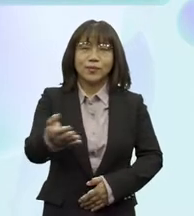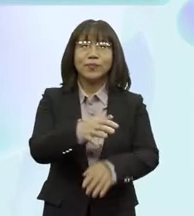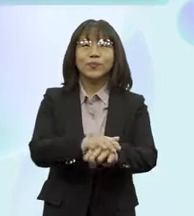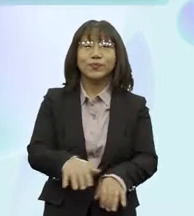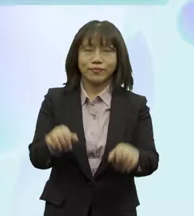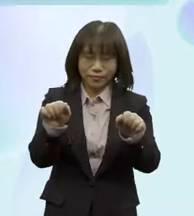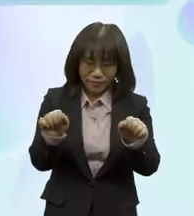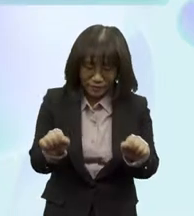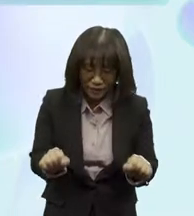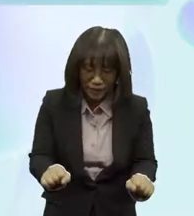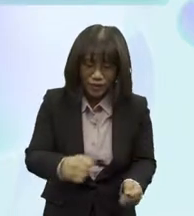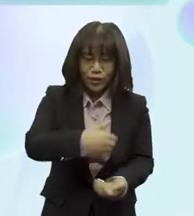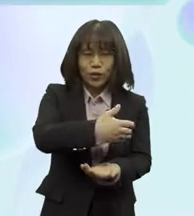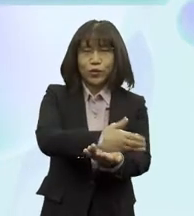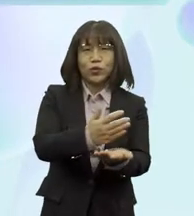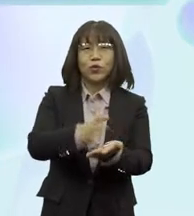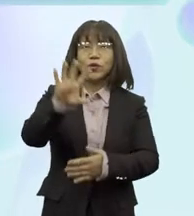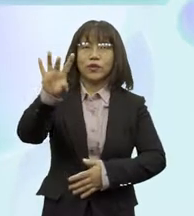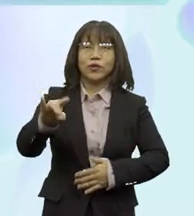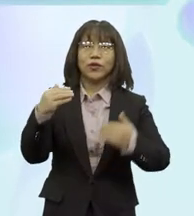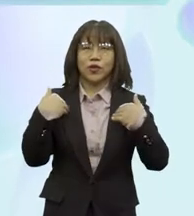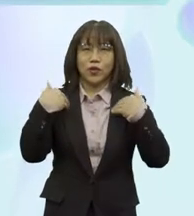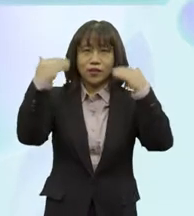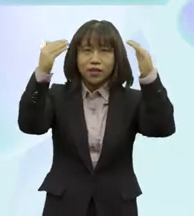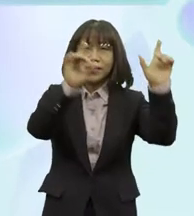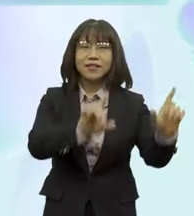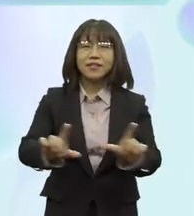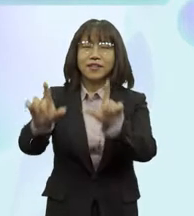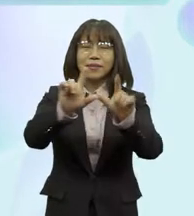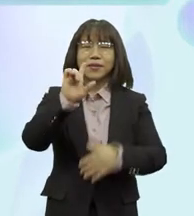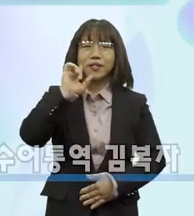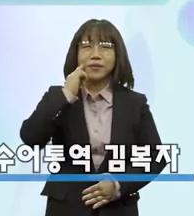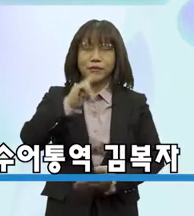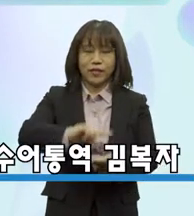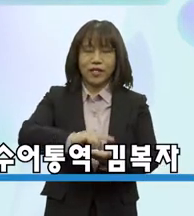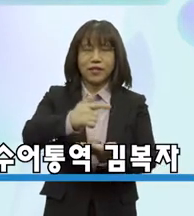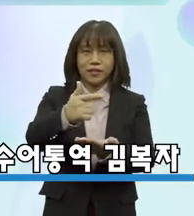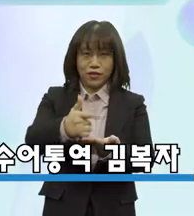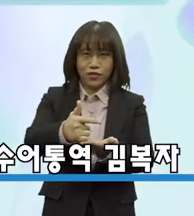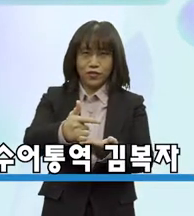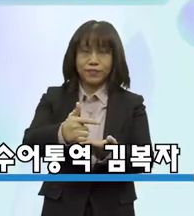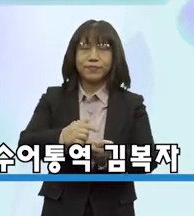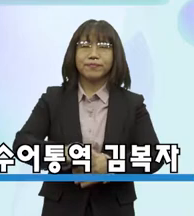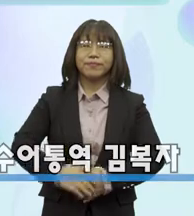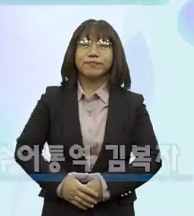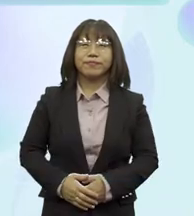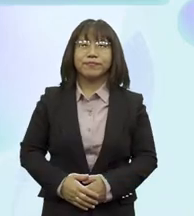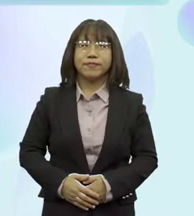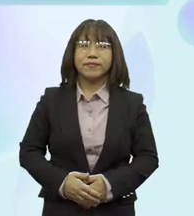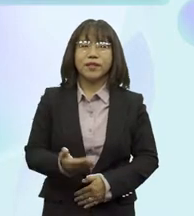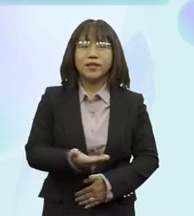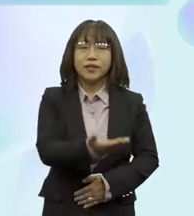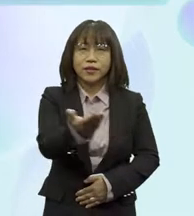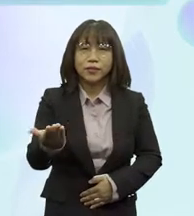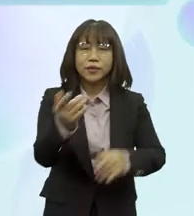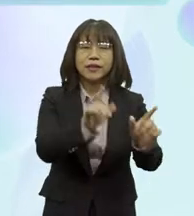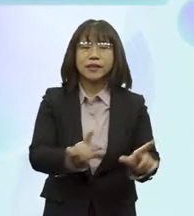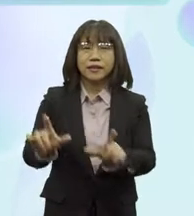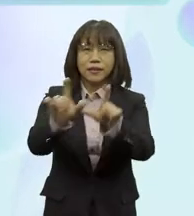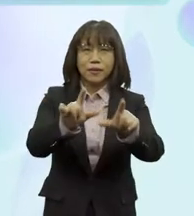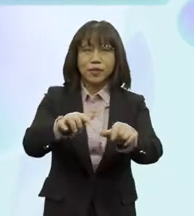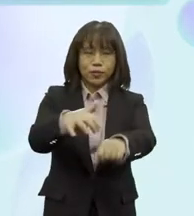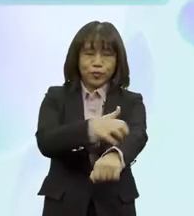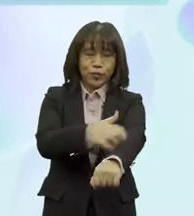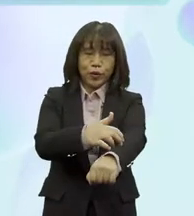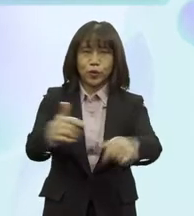주민 여러분 안녕하십니까? 조화로운 성장, 삶이 아름다운 강서, 아이강서TV 김민주입니다. 주민들의 생활 속